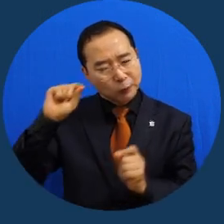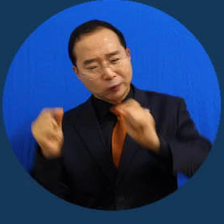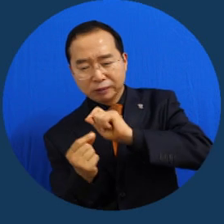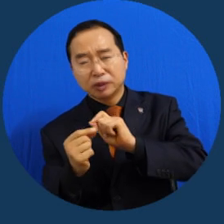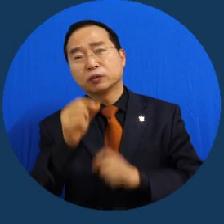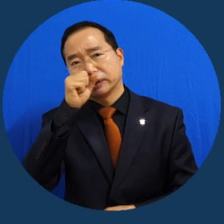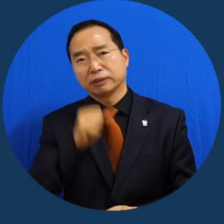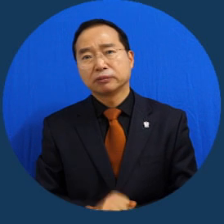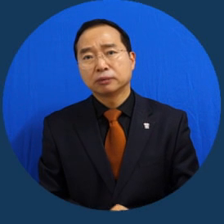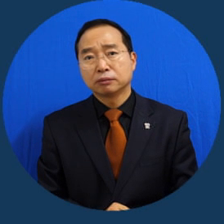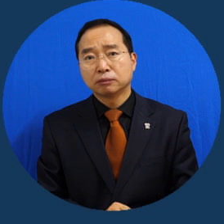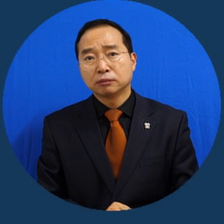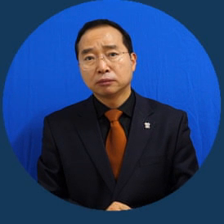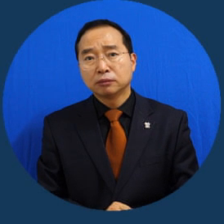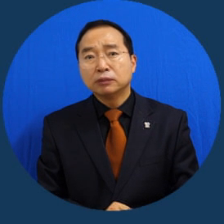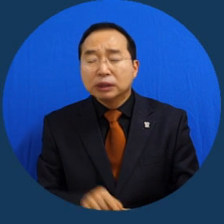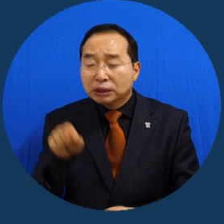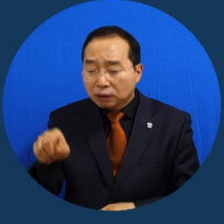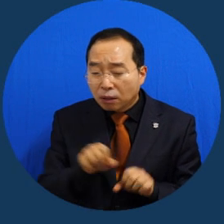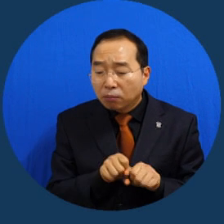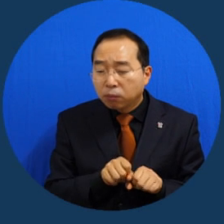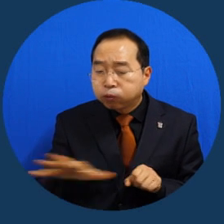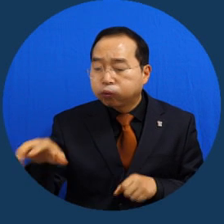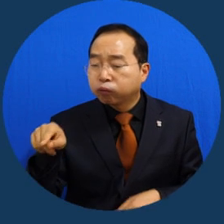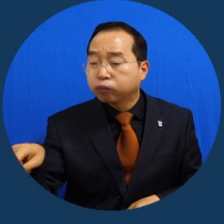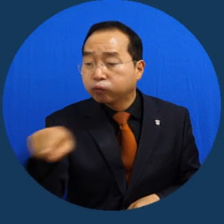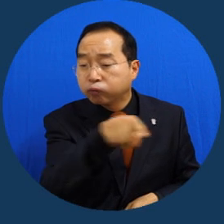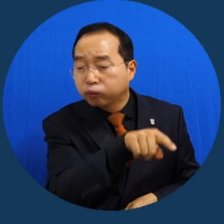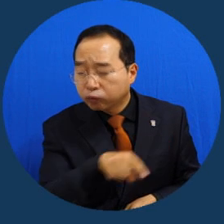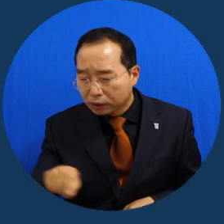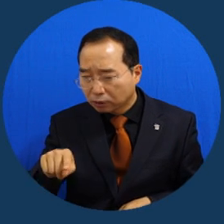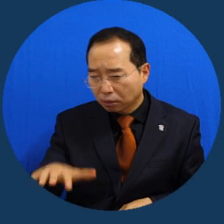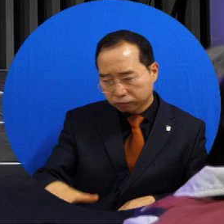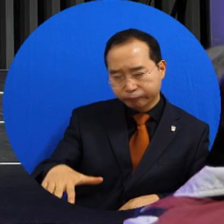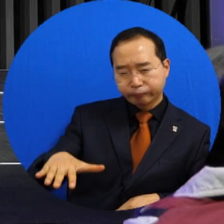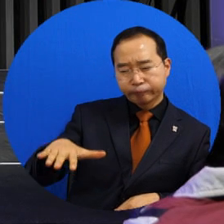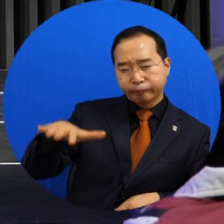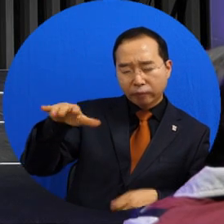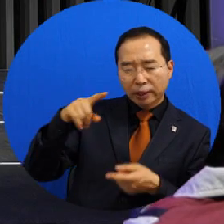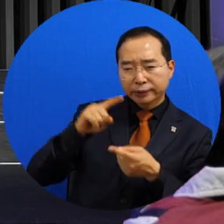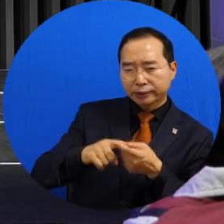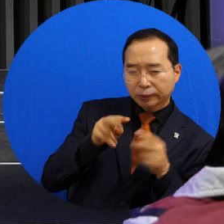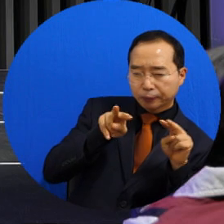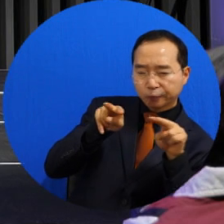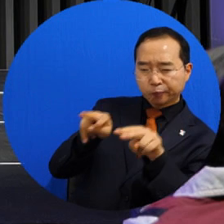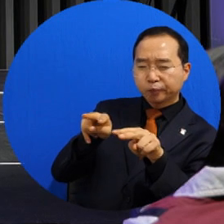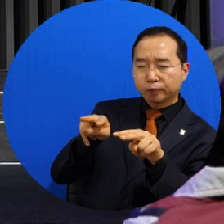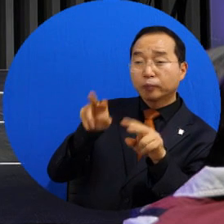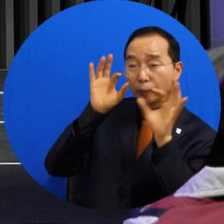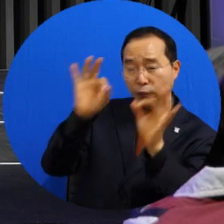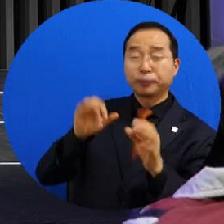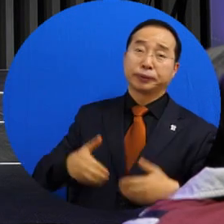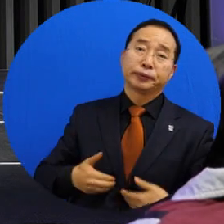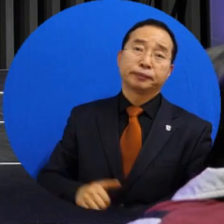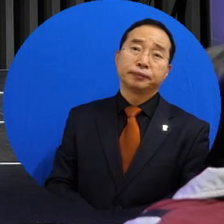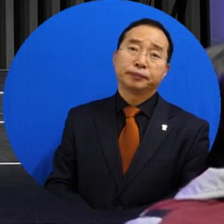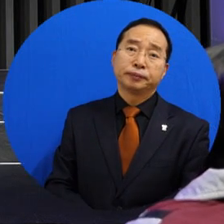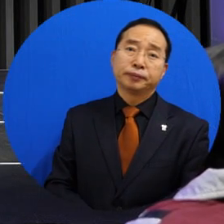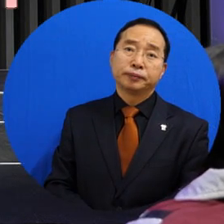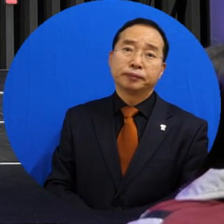이주민들의 정체성 형성 과정에 우리가 좀 더 관심을 가졌으면 좋겠어요. 그래서 디아스포라의